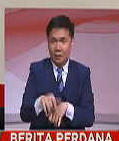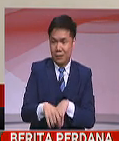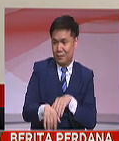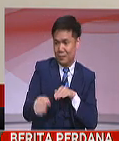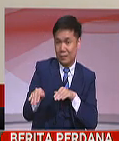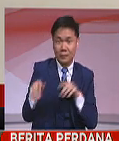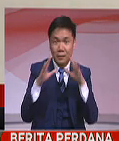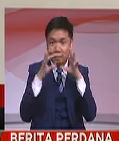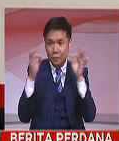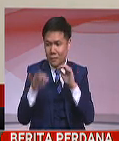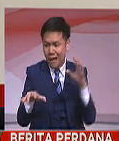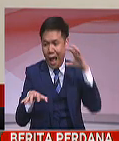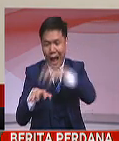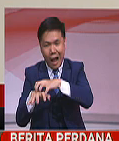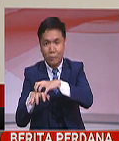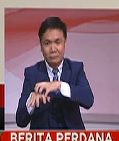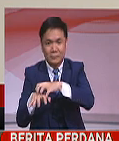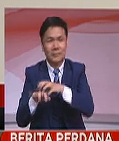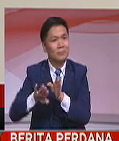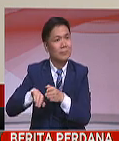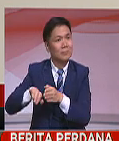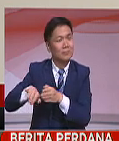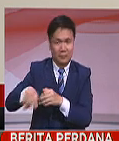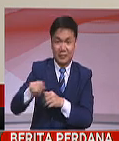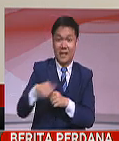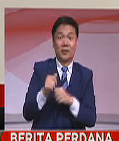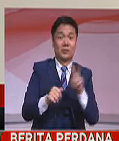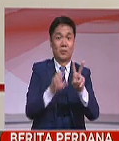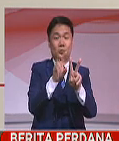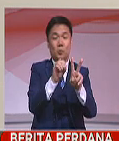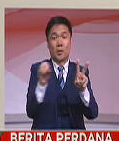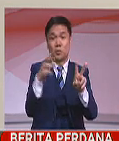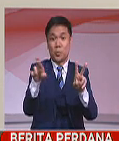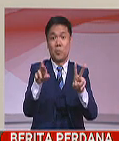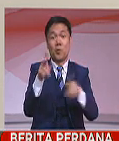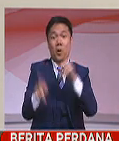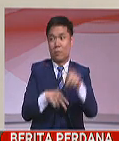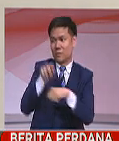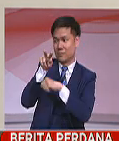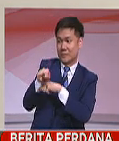diusik ataupun diterkam. Video ini sudah meraih lebih 200,000 tontonan.